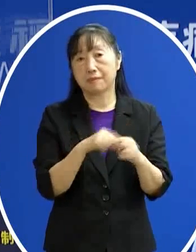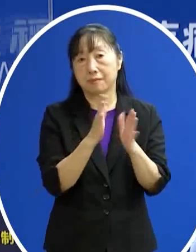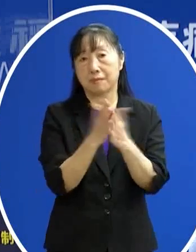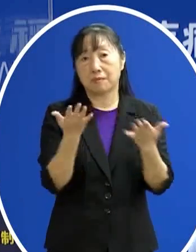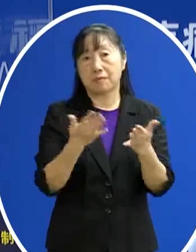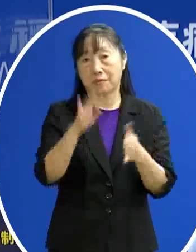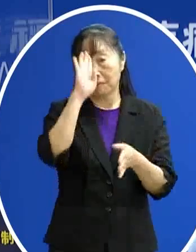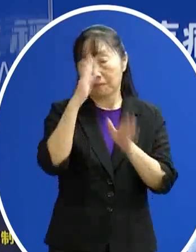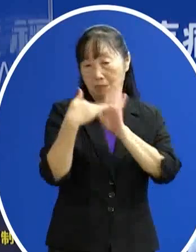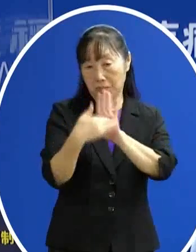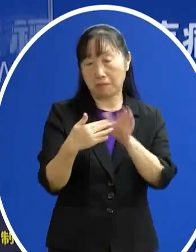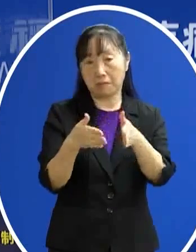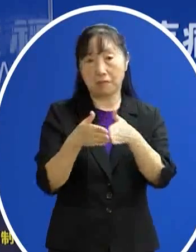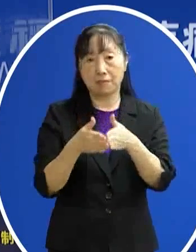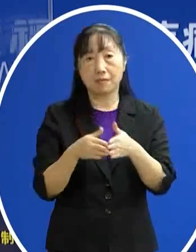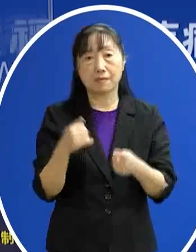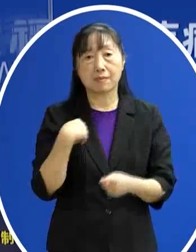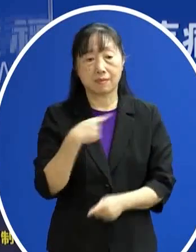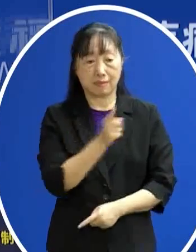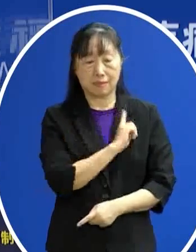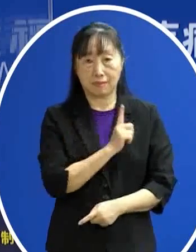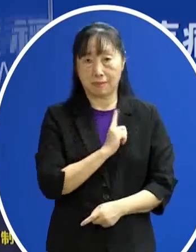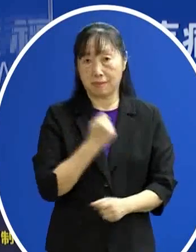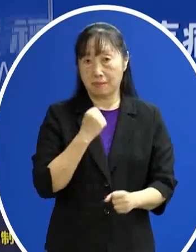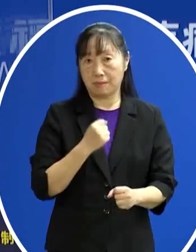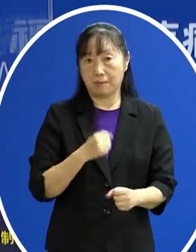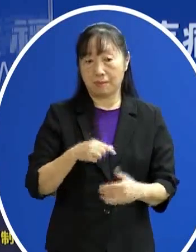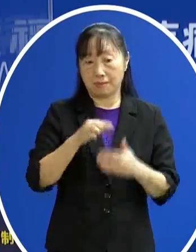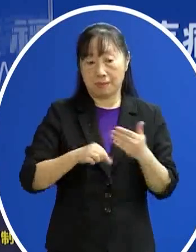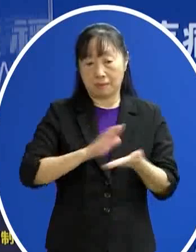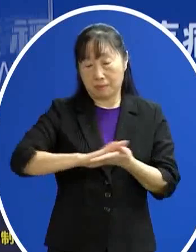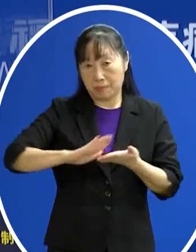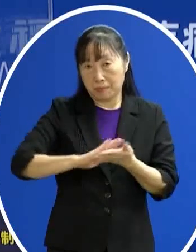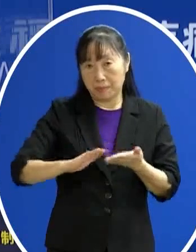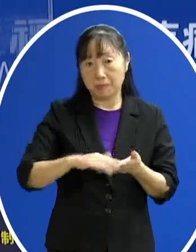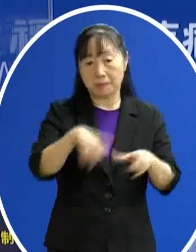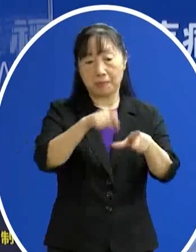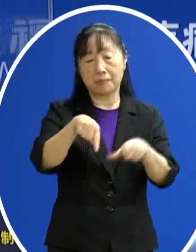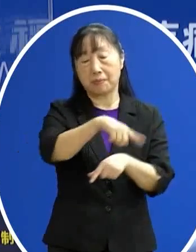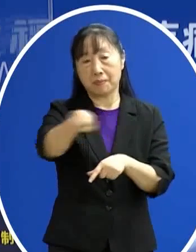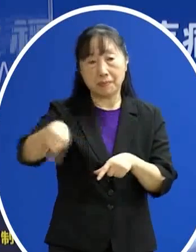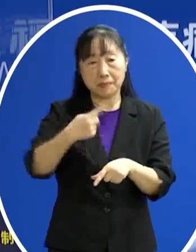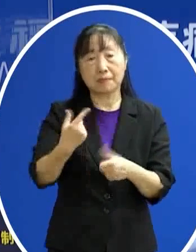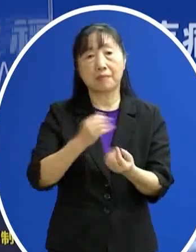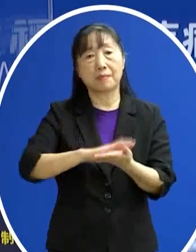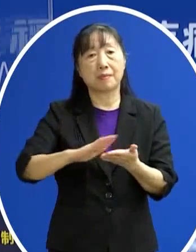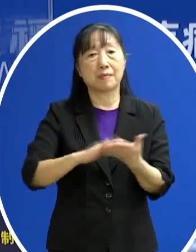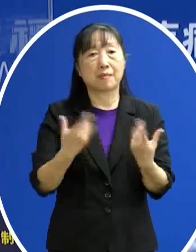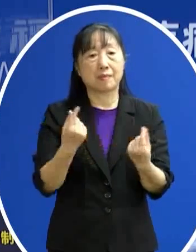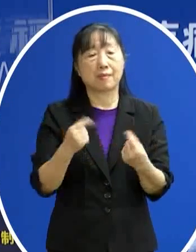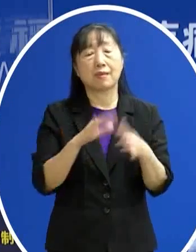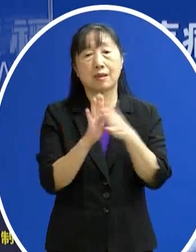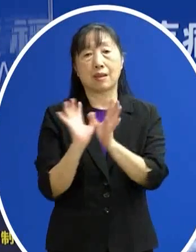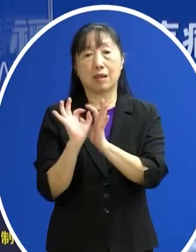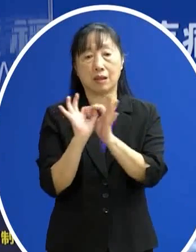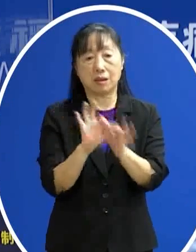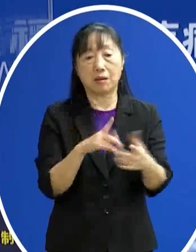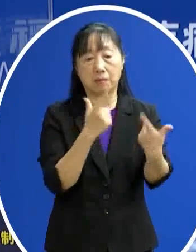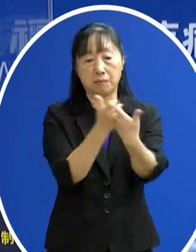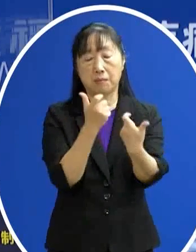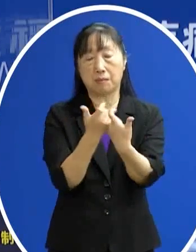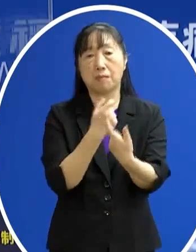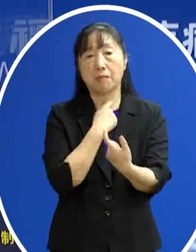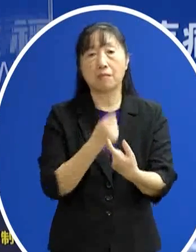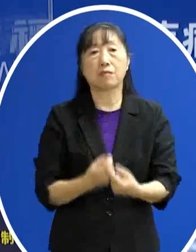疫的规定，落实个人及工作场所卫生管理，启动企业持续营运因应的措施，